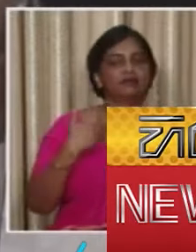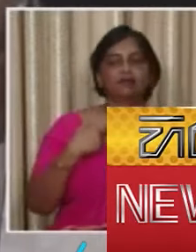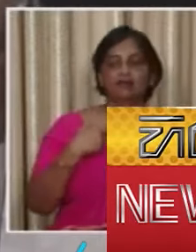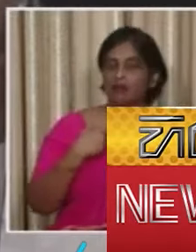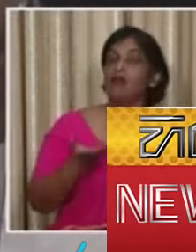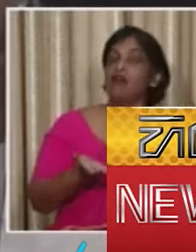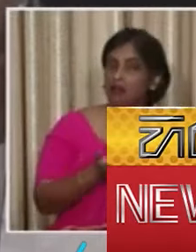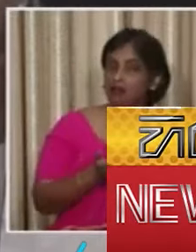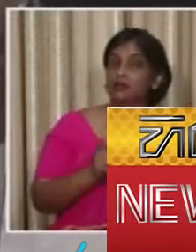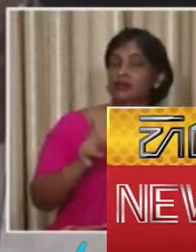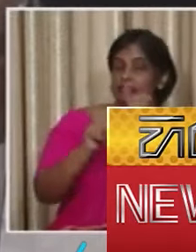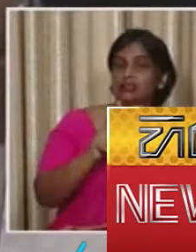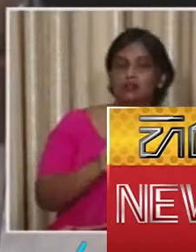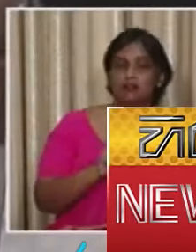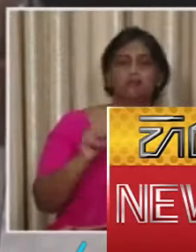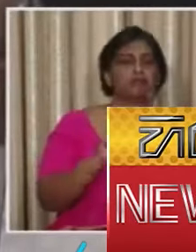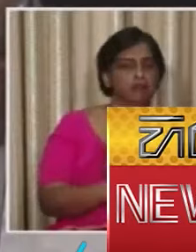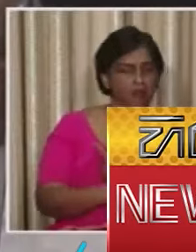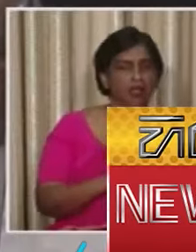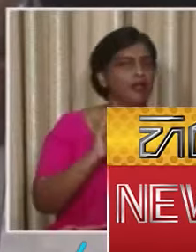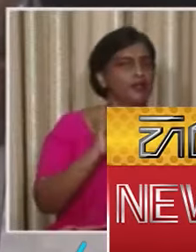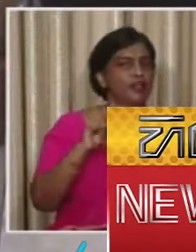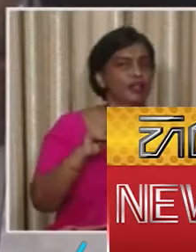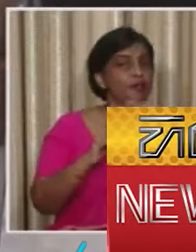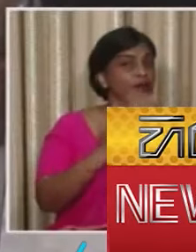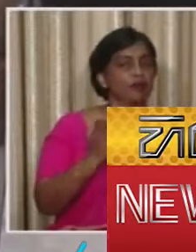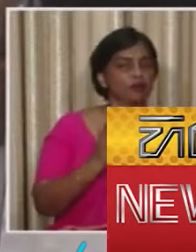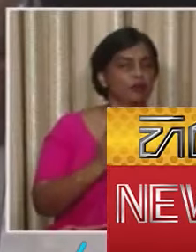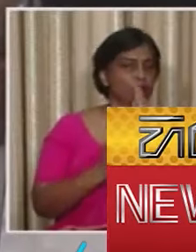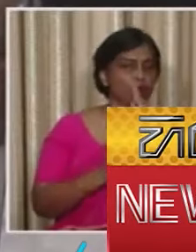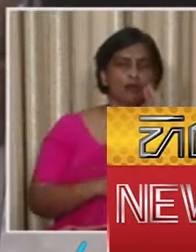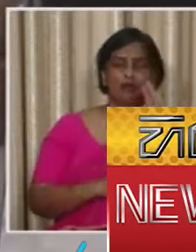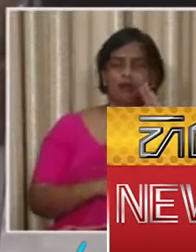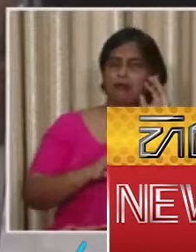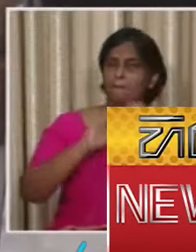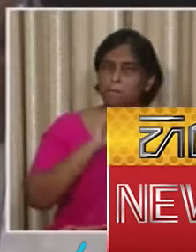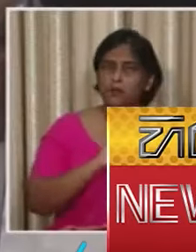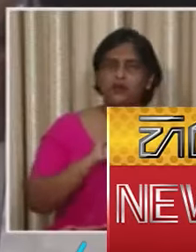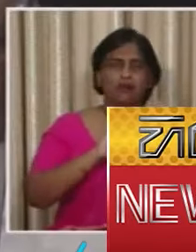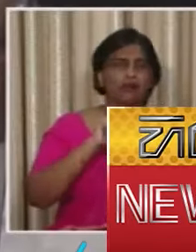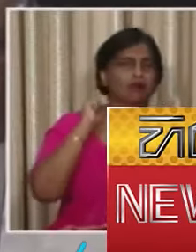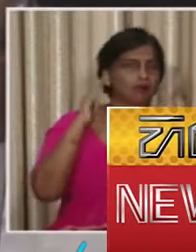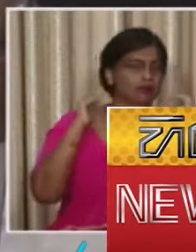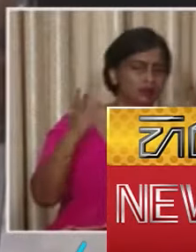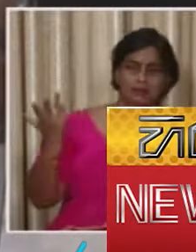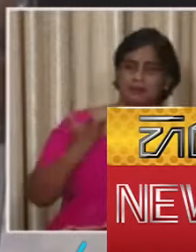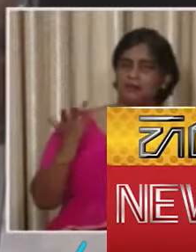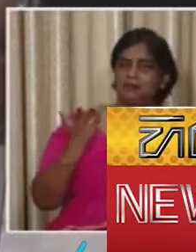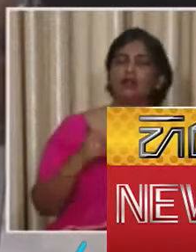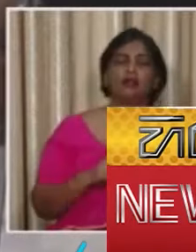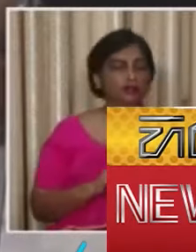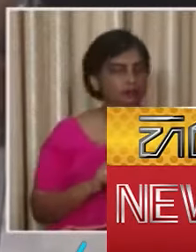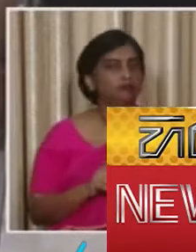පාර ආපු විවේචකයන් පීලි මාරු වුණා. IMF කොන්දේසි වලින් 100%ක් මෙච්චරක් සපුරන්න අපි අසමත් වෙලා